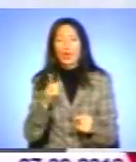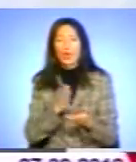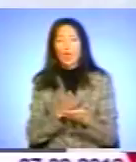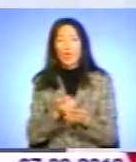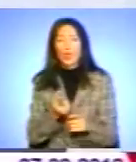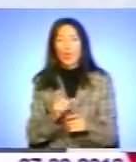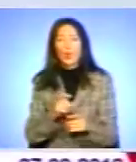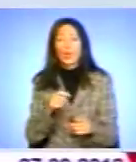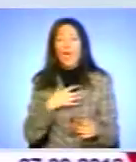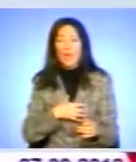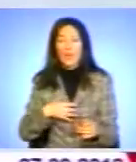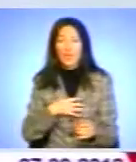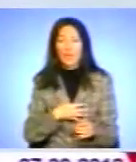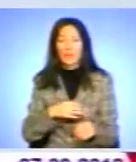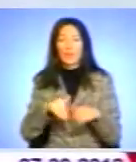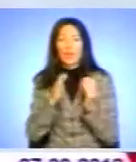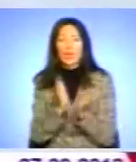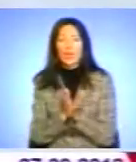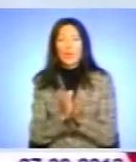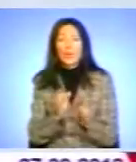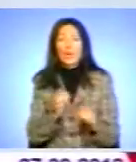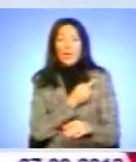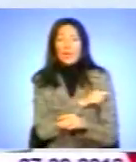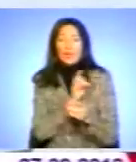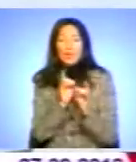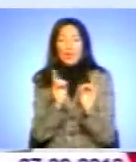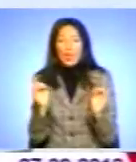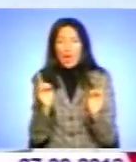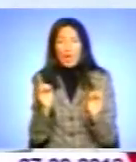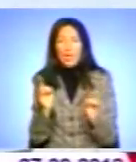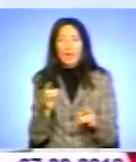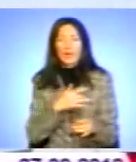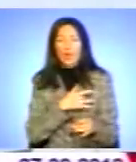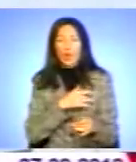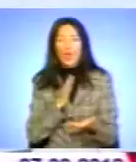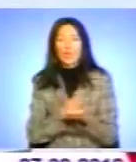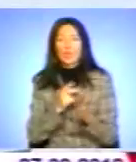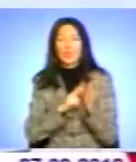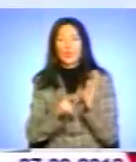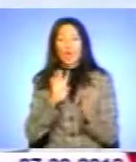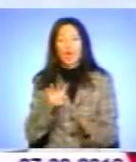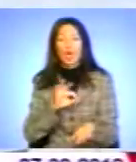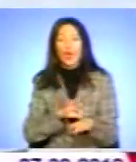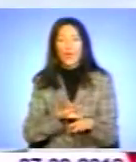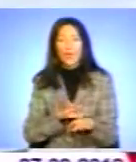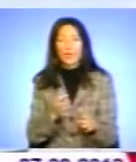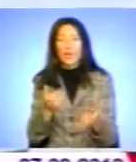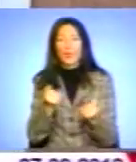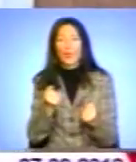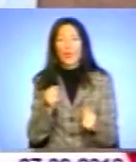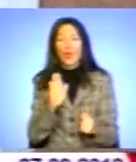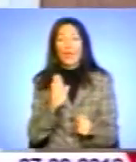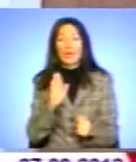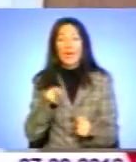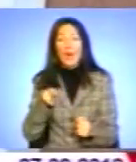ішемічної хвороби серця. Загалом на стаціонарі кардіології сьогодні перебувають 74 хворих. На прийомі у Валерія